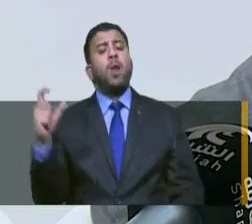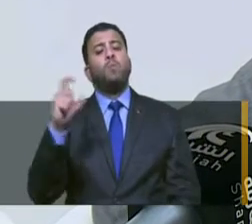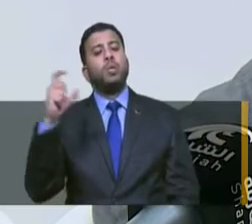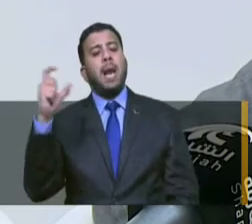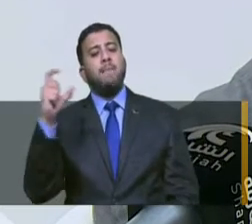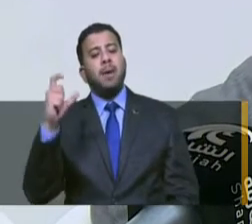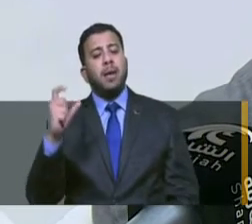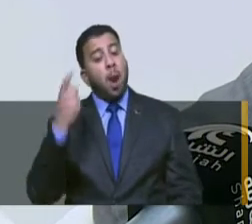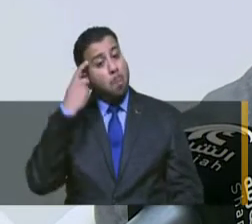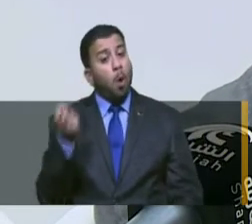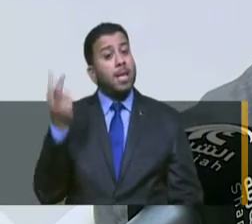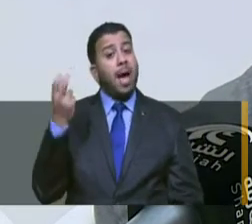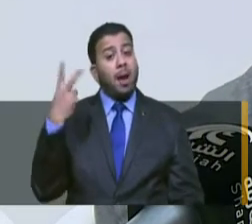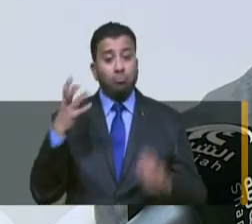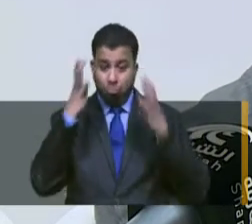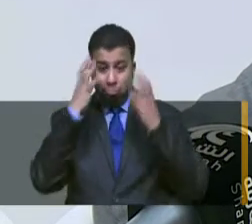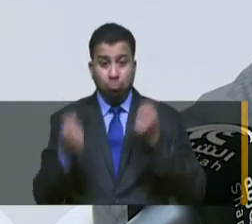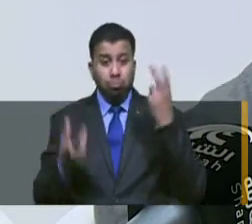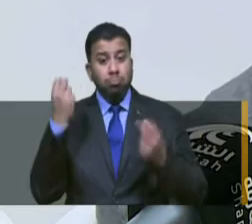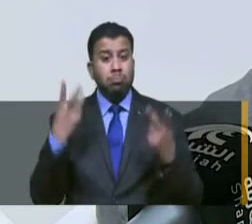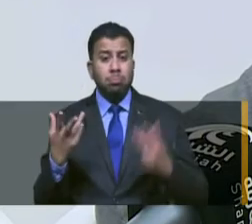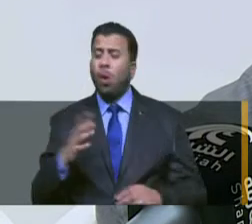المسلمين المخترعين في كل